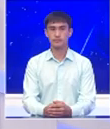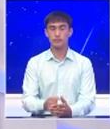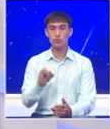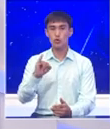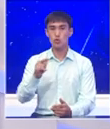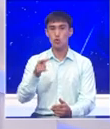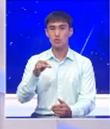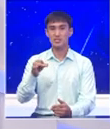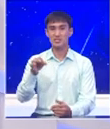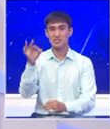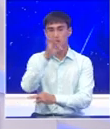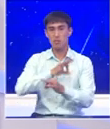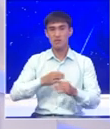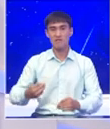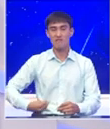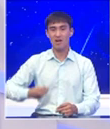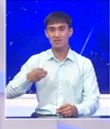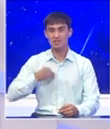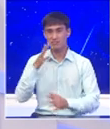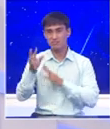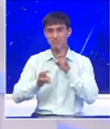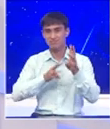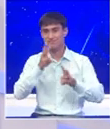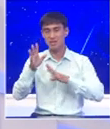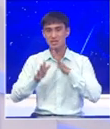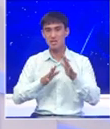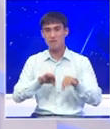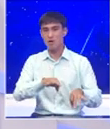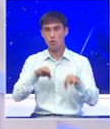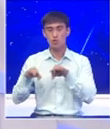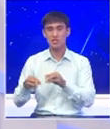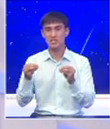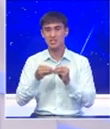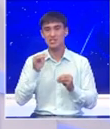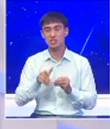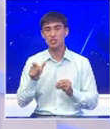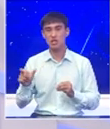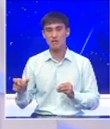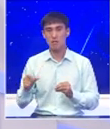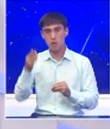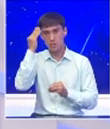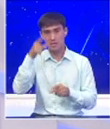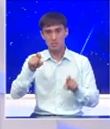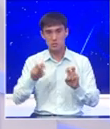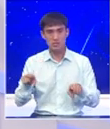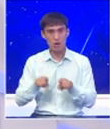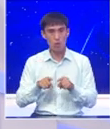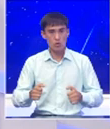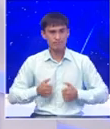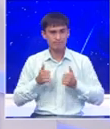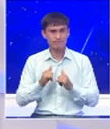На юго-западе Франции бушуют пожары, из-за чего уже эвакуировано 10 тысяч человек. По мнению экспертов, такое